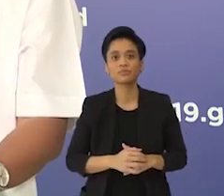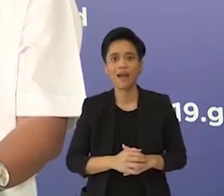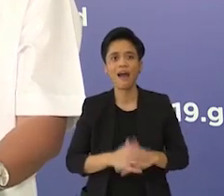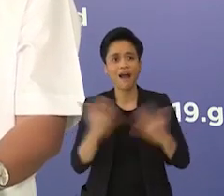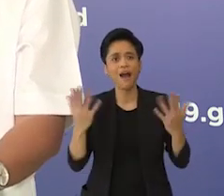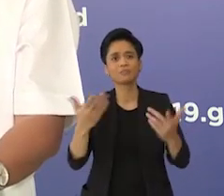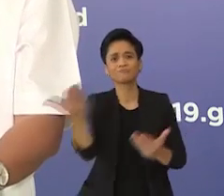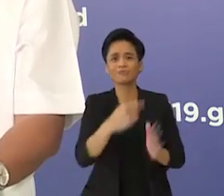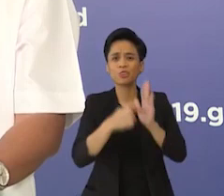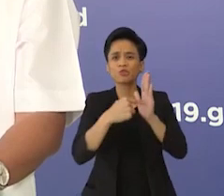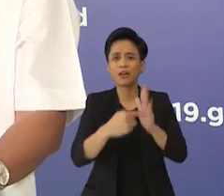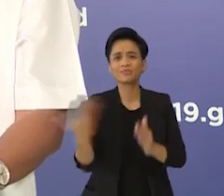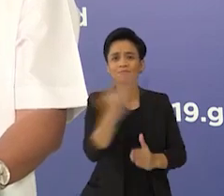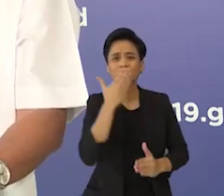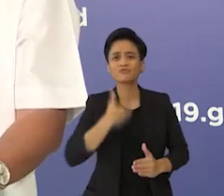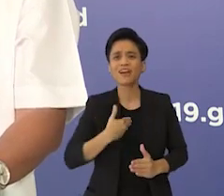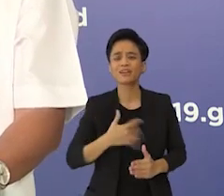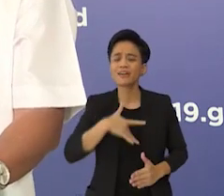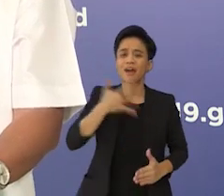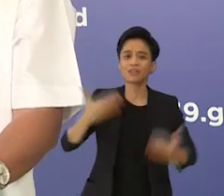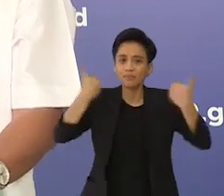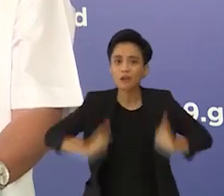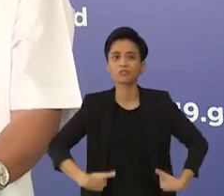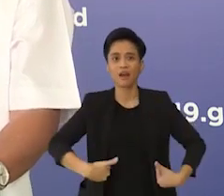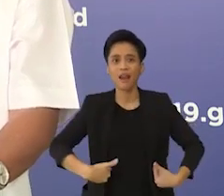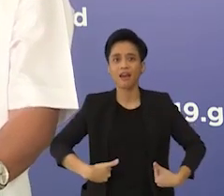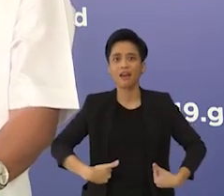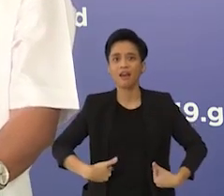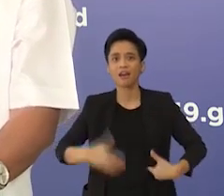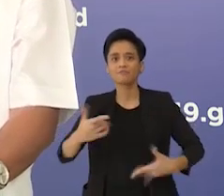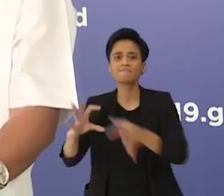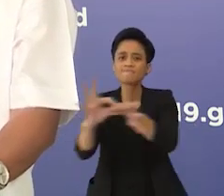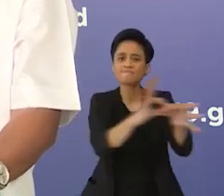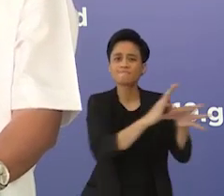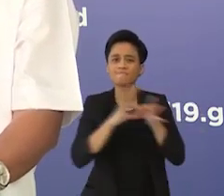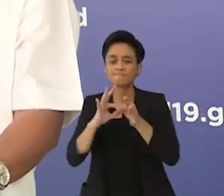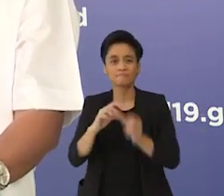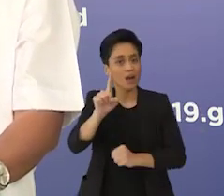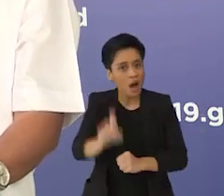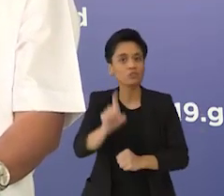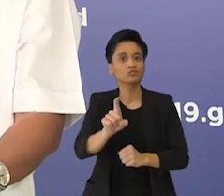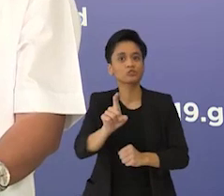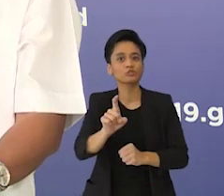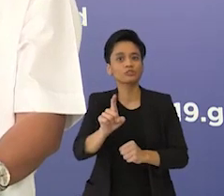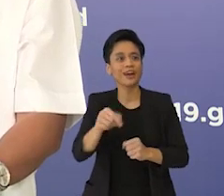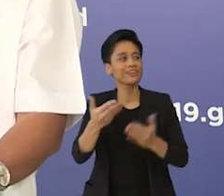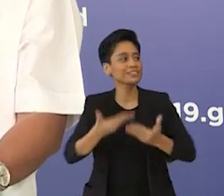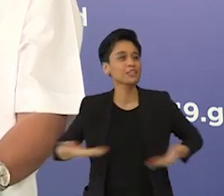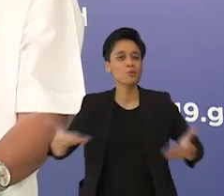nilai-nilai kemanusiaan kita Hai kekompakan mutlak dibutuhkan dan ini saat ini sedang diuji